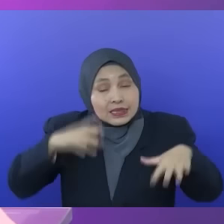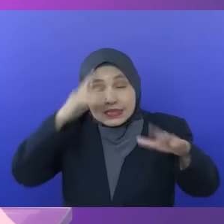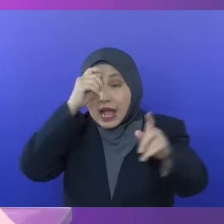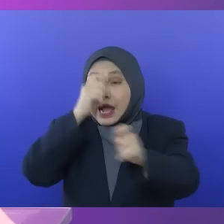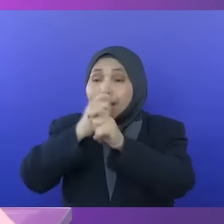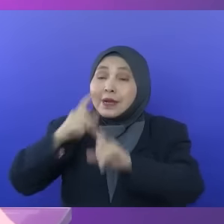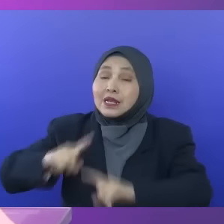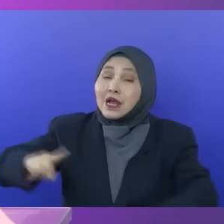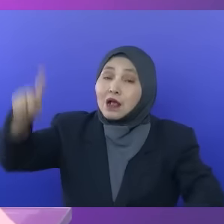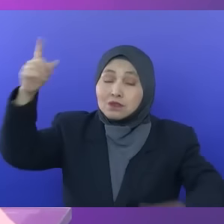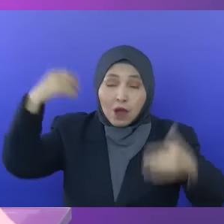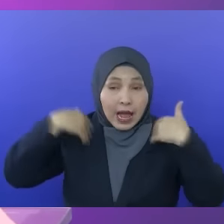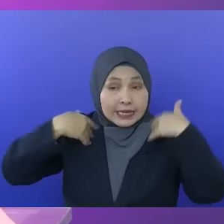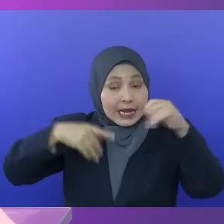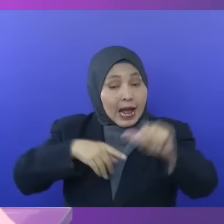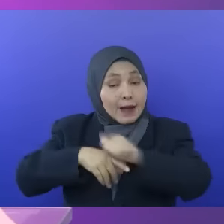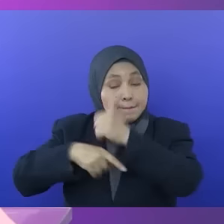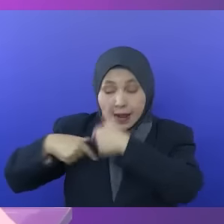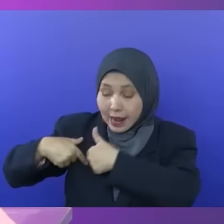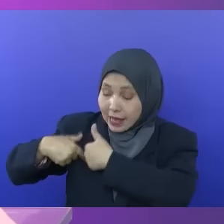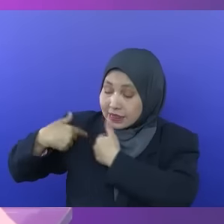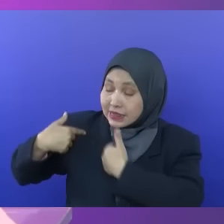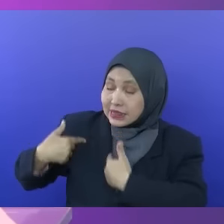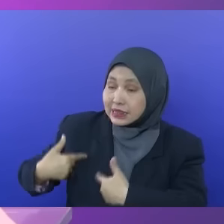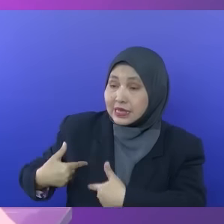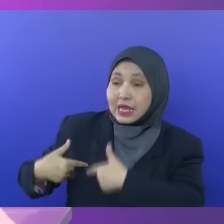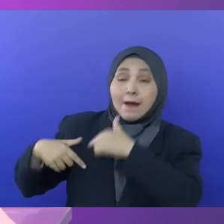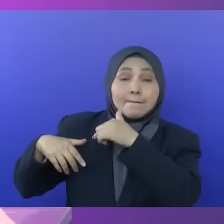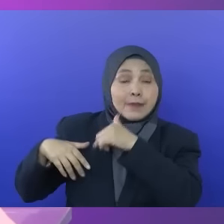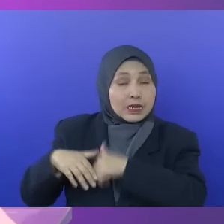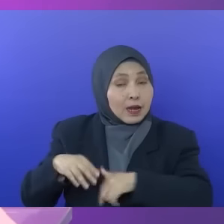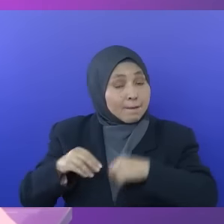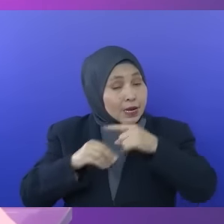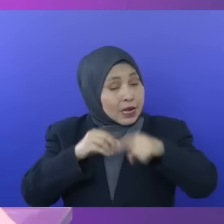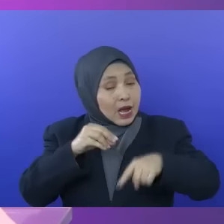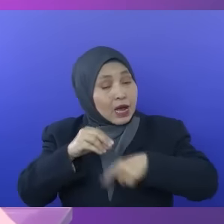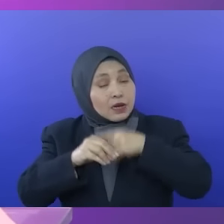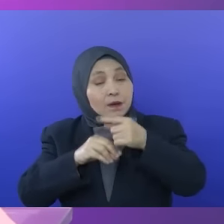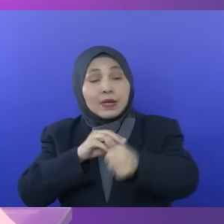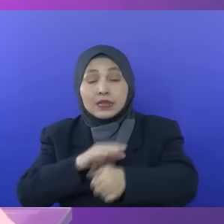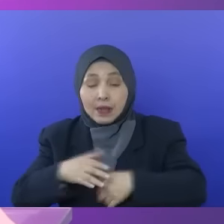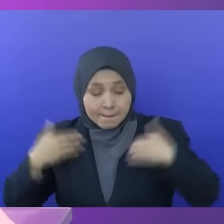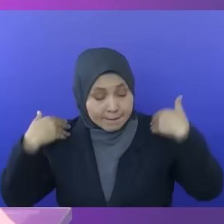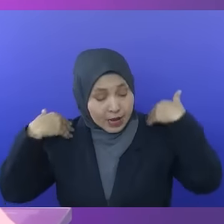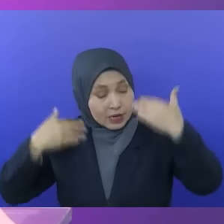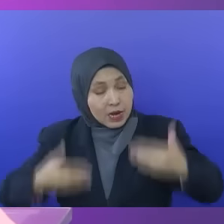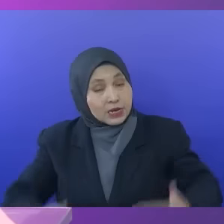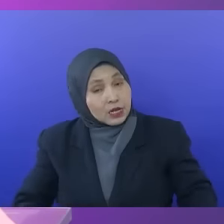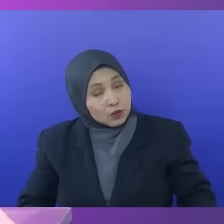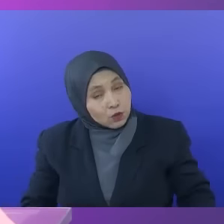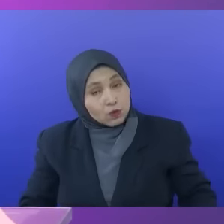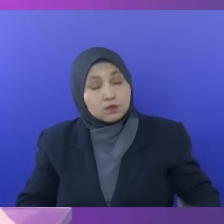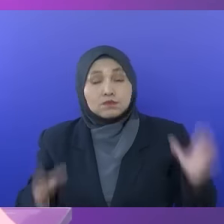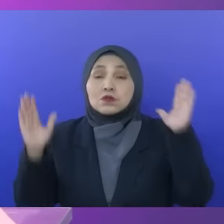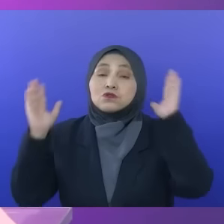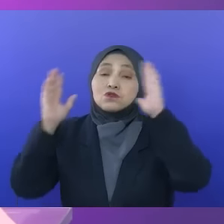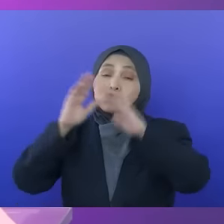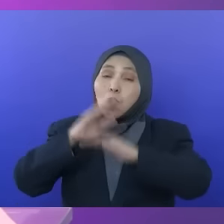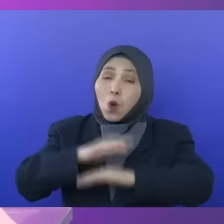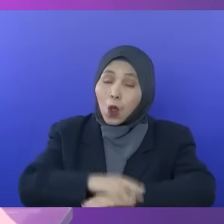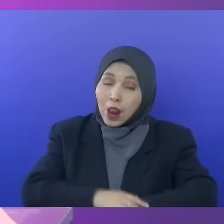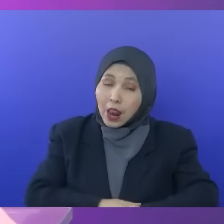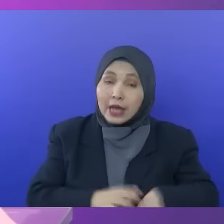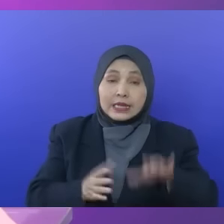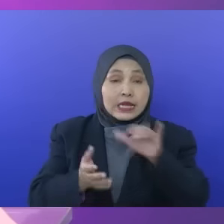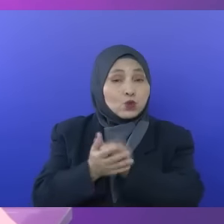misalnya bahwa ada amal hati pada alladzina amal pada badan yaitu nashola kita mendirikan salat